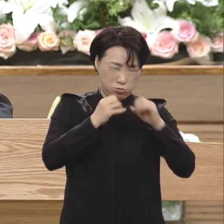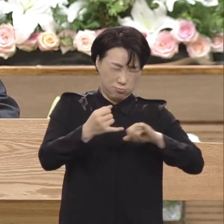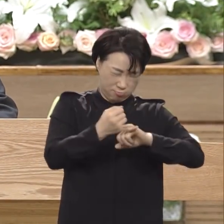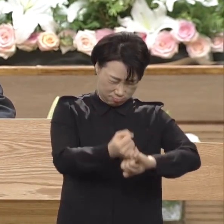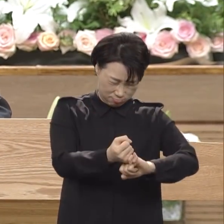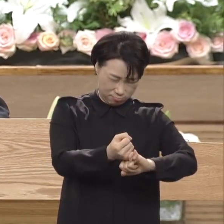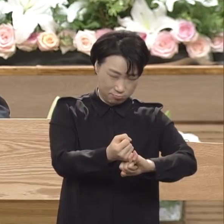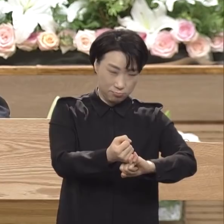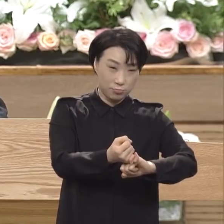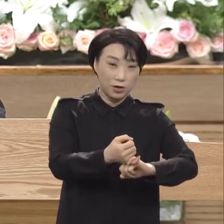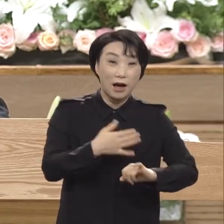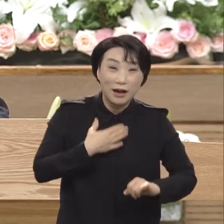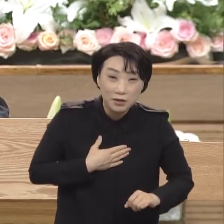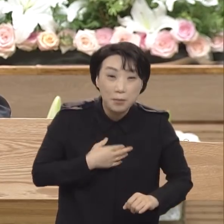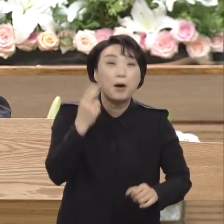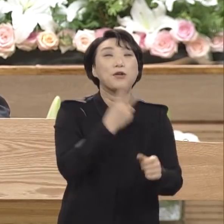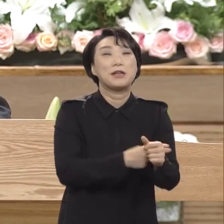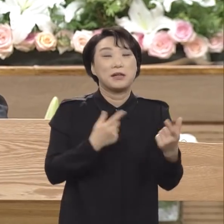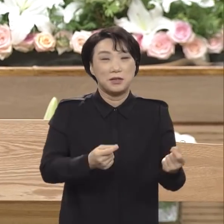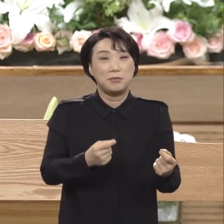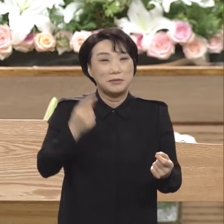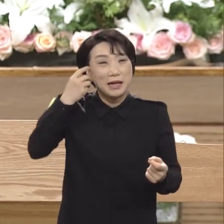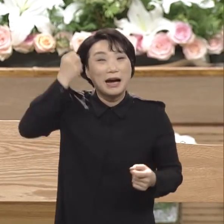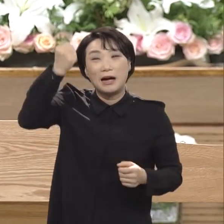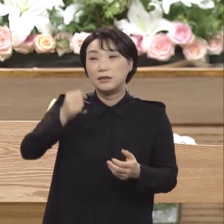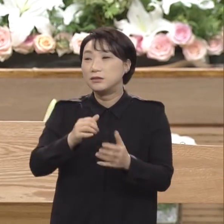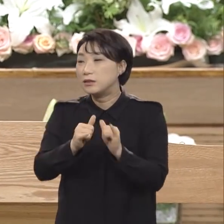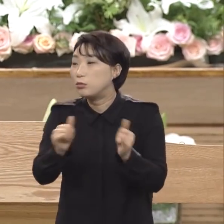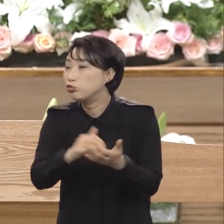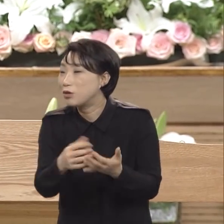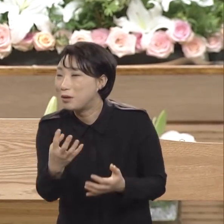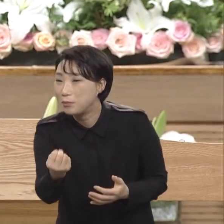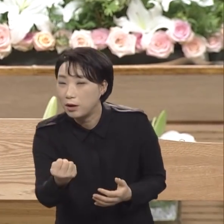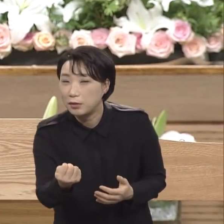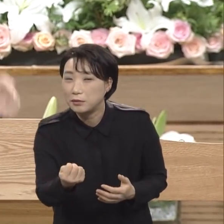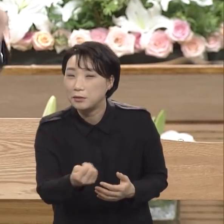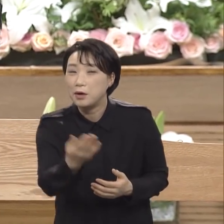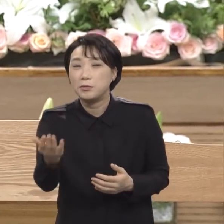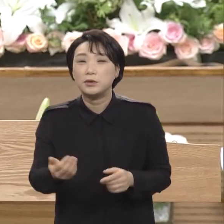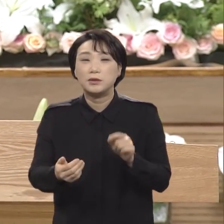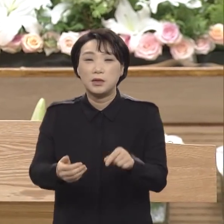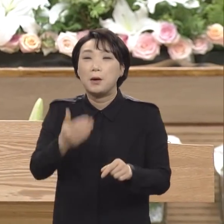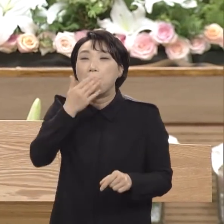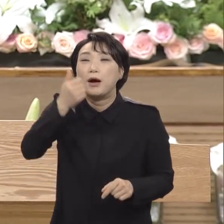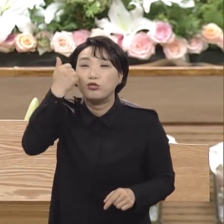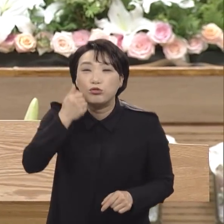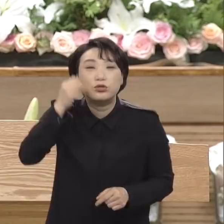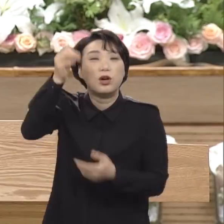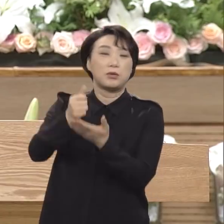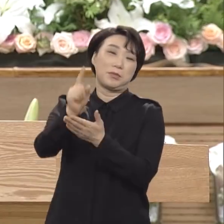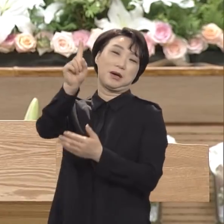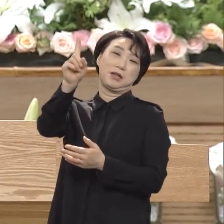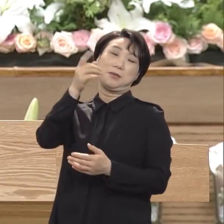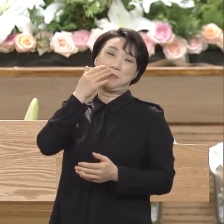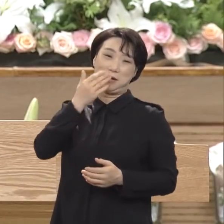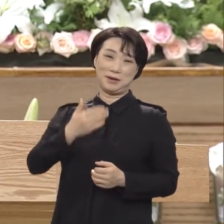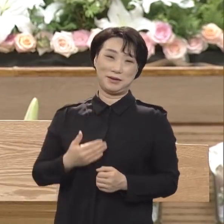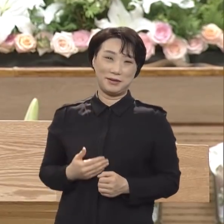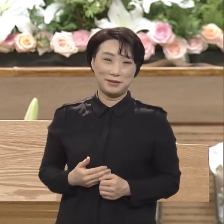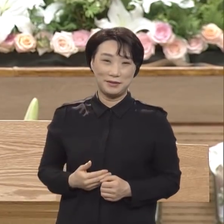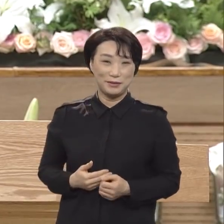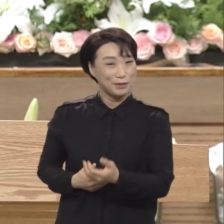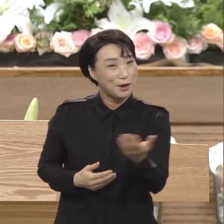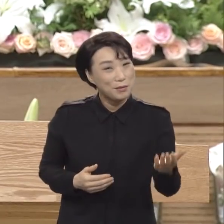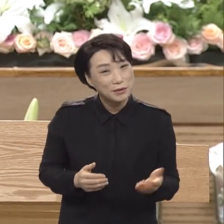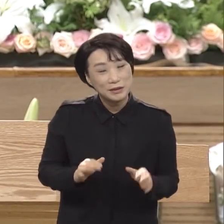된다. 바울처럼 그런 사람 몇이나 있겠어요. 누구만 하냐? 성령만 하신다.